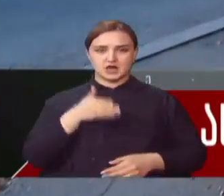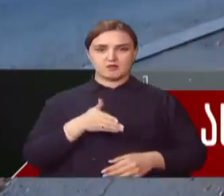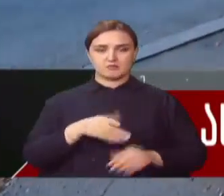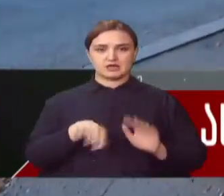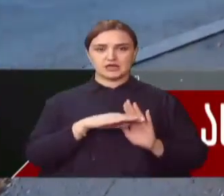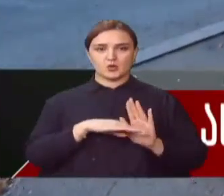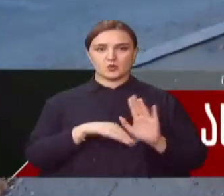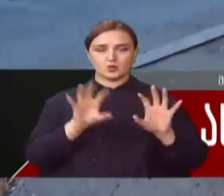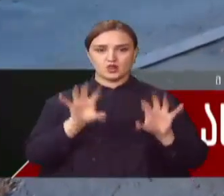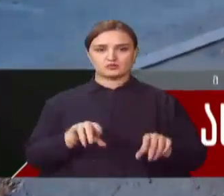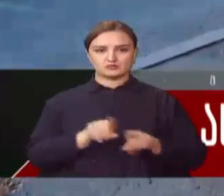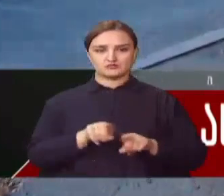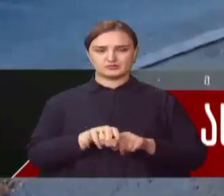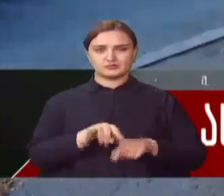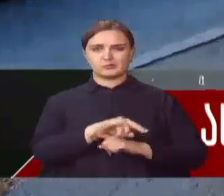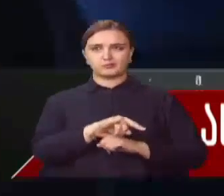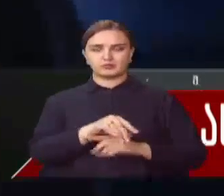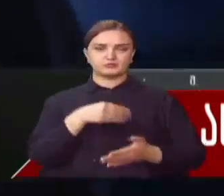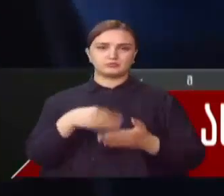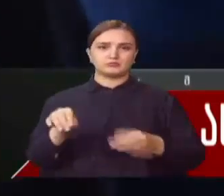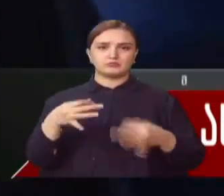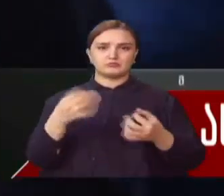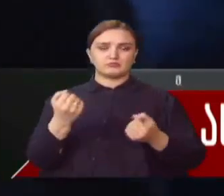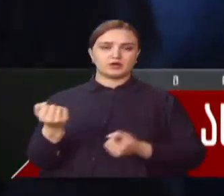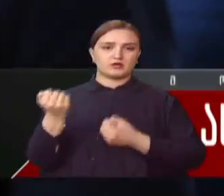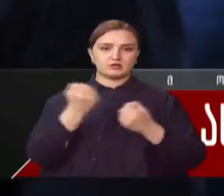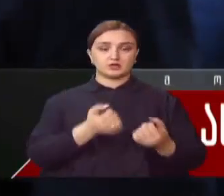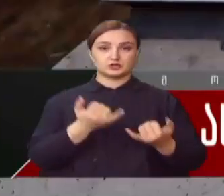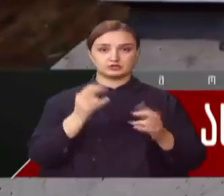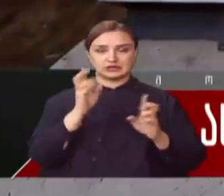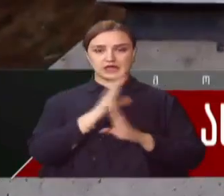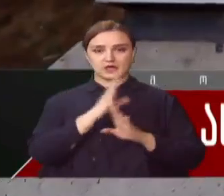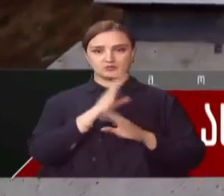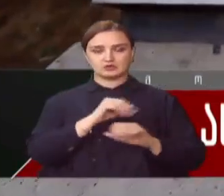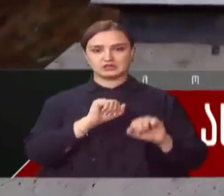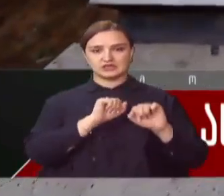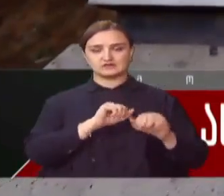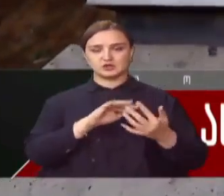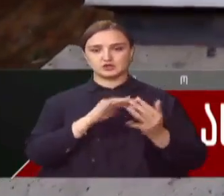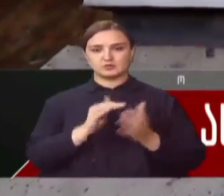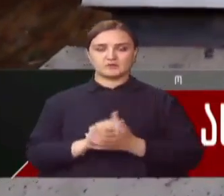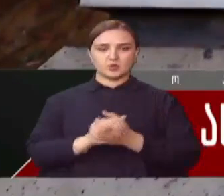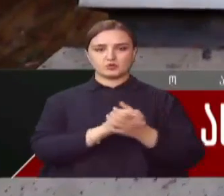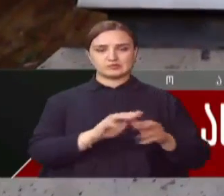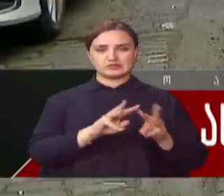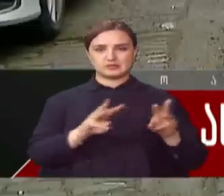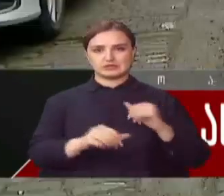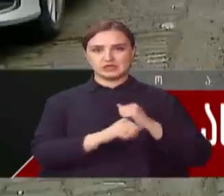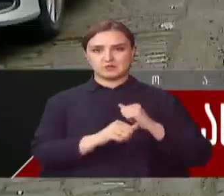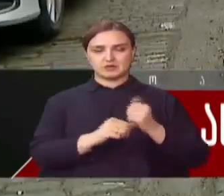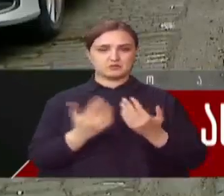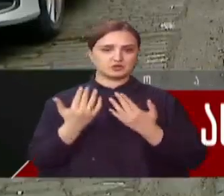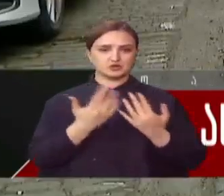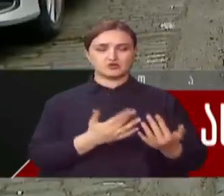ამოქმედების მიუხედავად ავტომობილი მაინც შეიძინა, ახლა დახმარებას გარემოს დაცვის და სოფლის მეურნეობის სამინისტროს თხოვს.